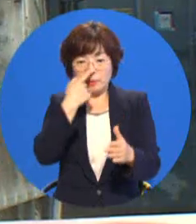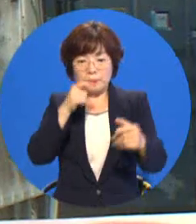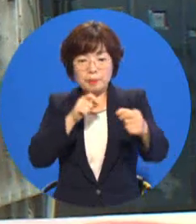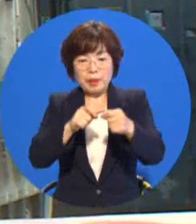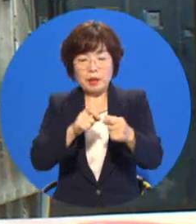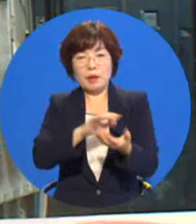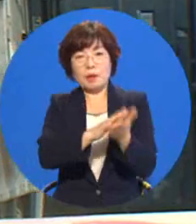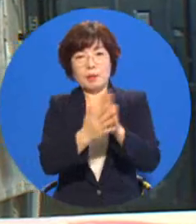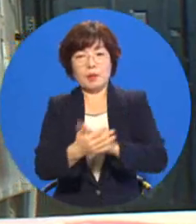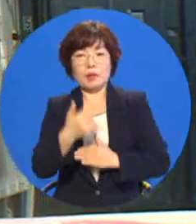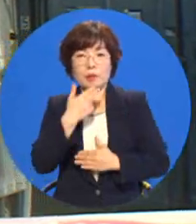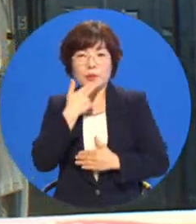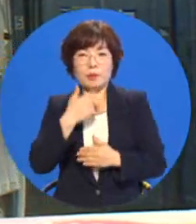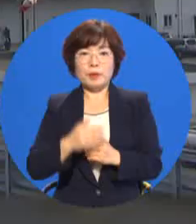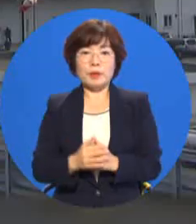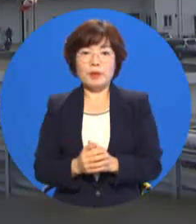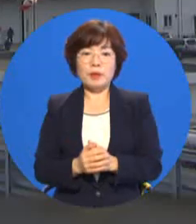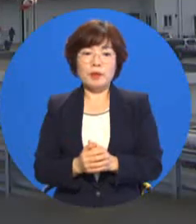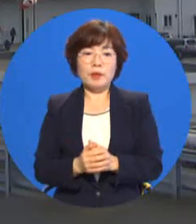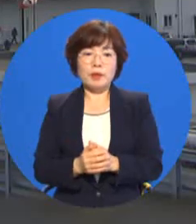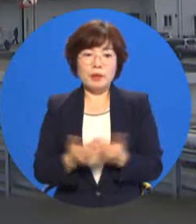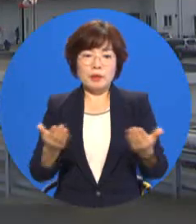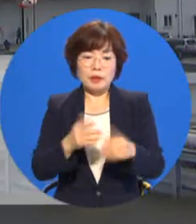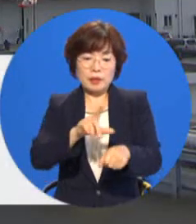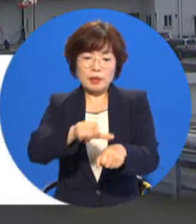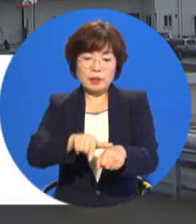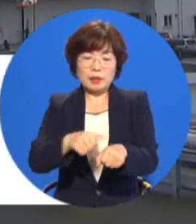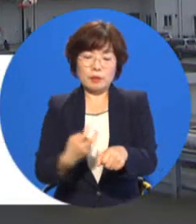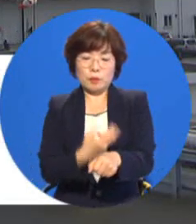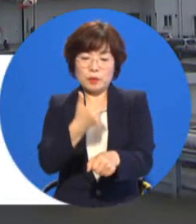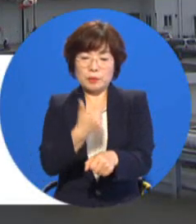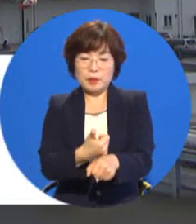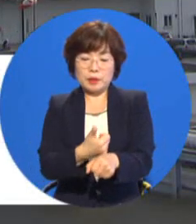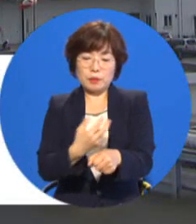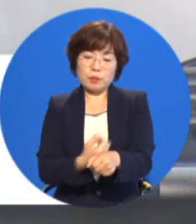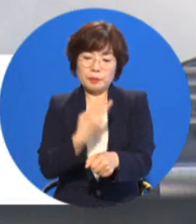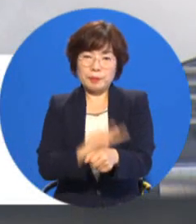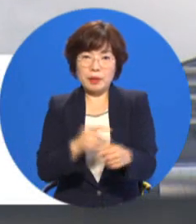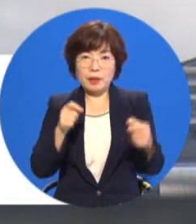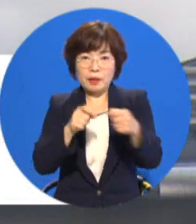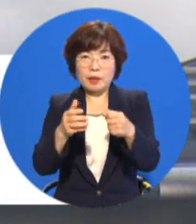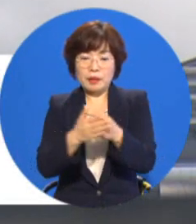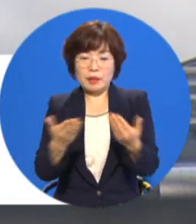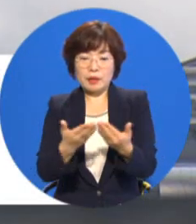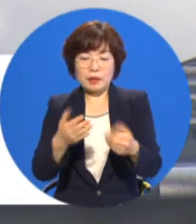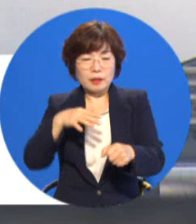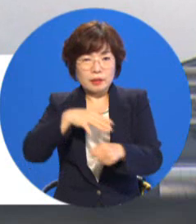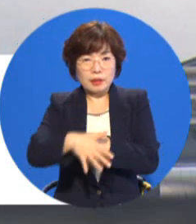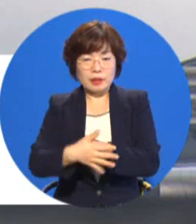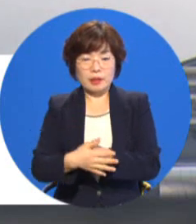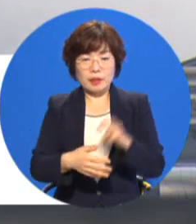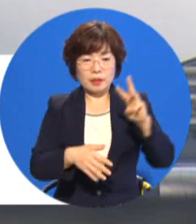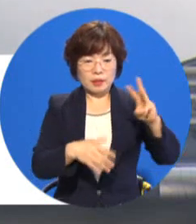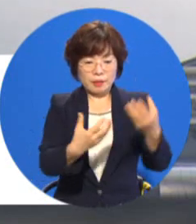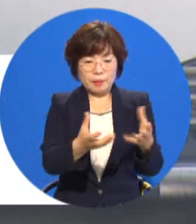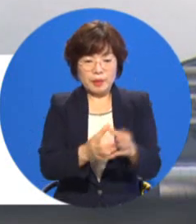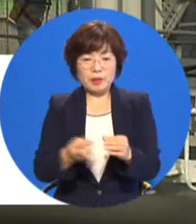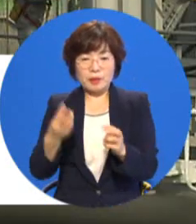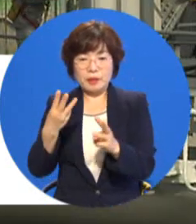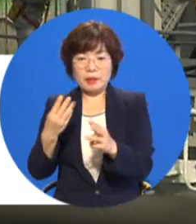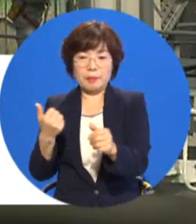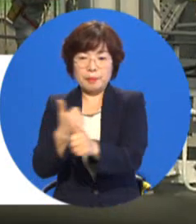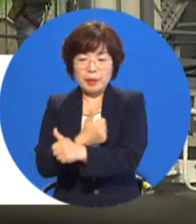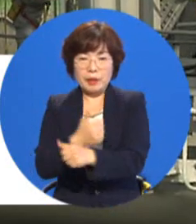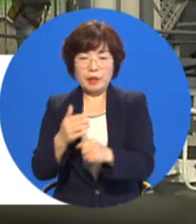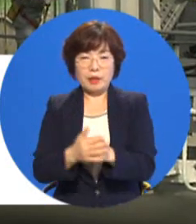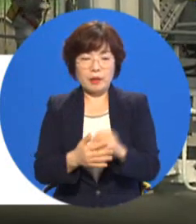건 없다는 호소였습니다. 근무 시간 52시간 단축으로 인하여 근무 형태가 3조 3계대에서 4조